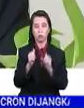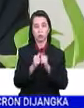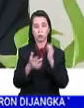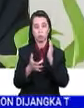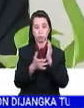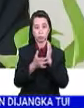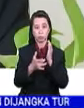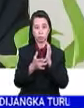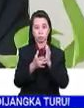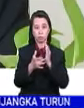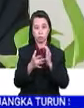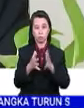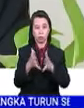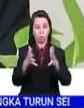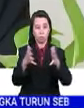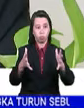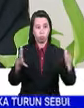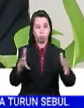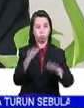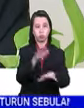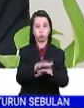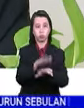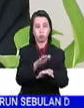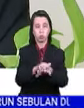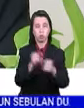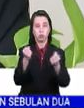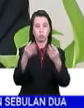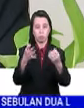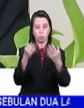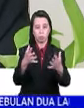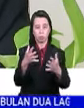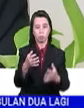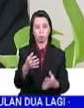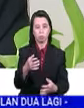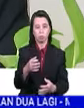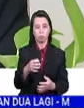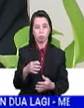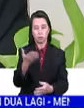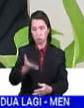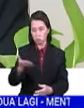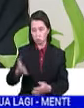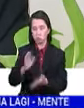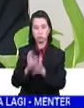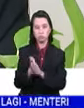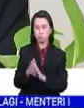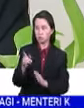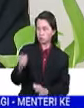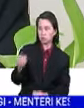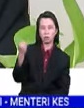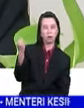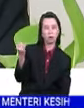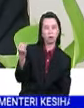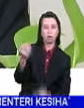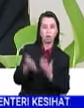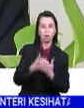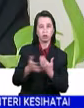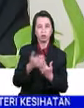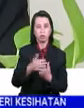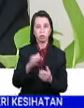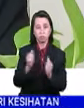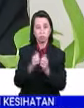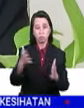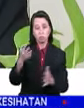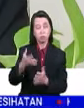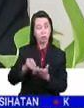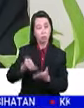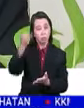yang berkembang dengan begitu pesat, banyak tool-tool untuk menjadikan hackers itu mudah tanpa perlu ada pengetahuan